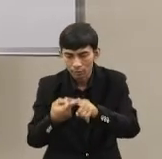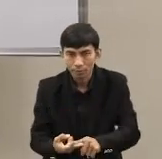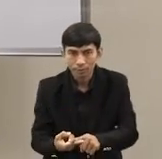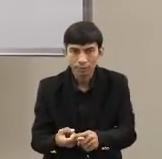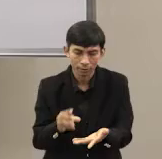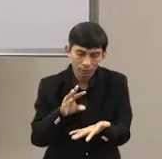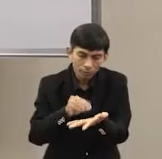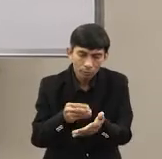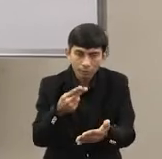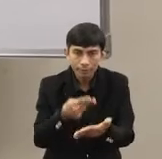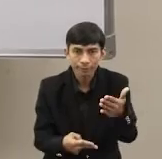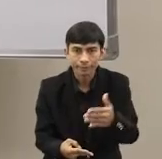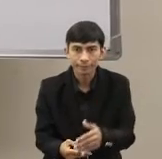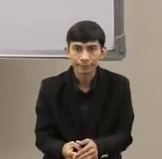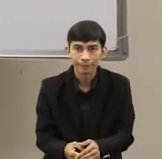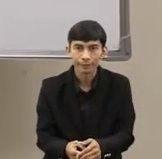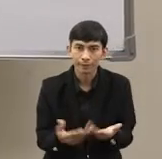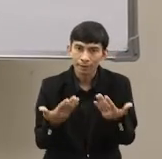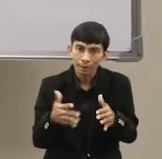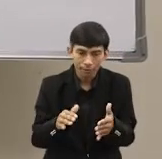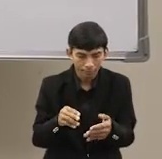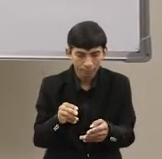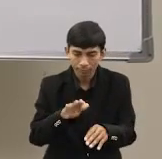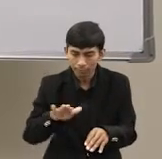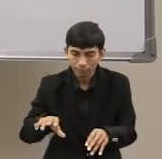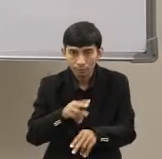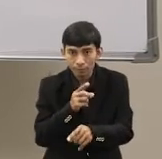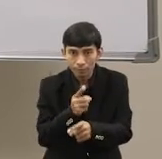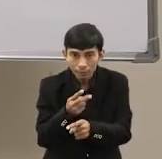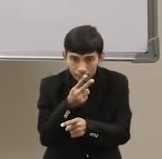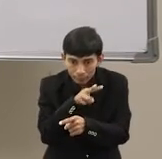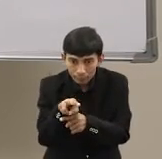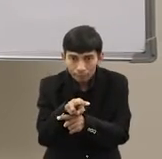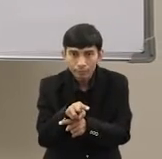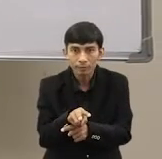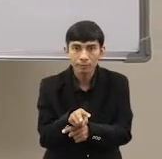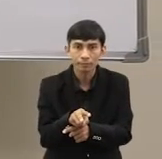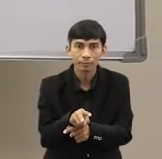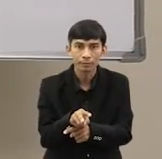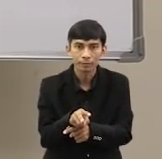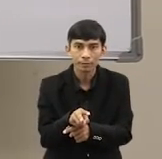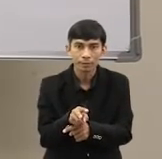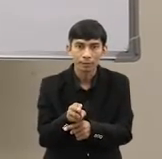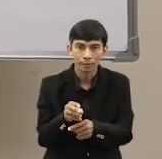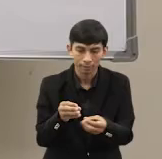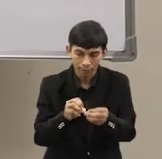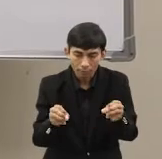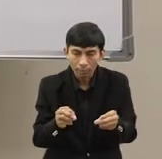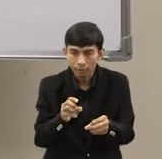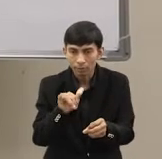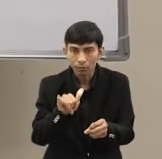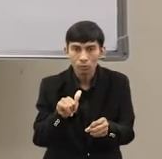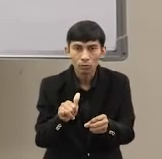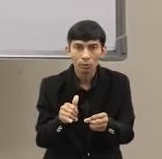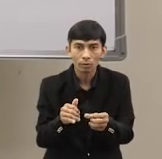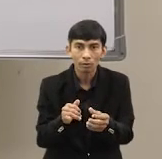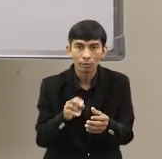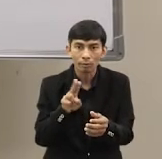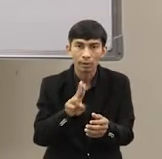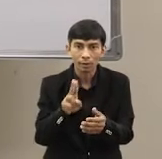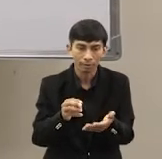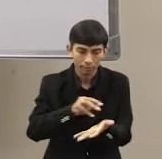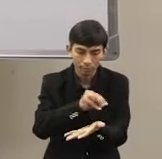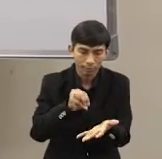ấy chà hai có con thời sẵn kết mưu tiết tha ta là ba lấy nút pra vào mà vị thị ấy mà vị thị